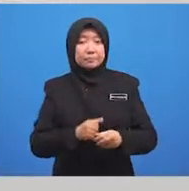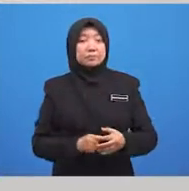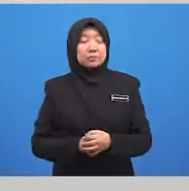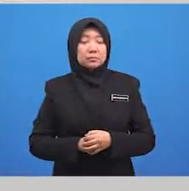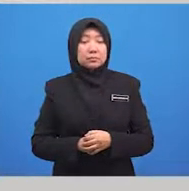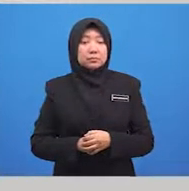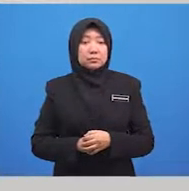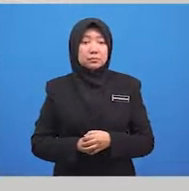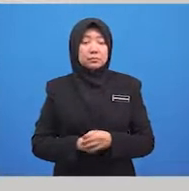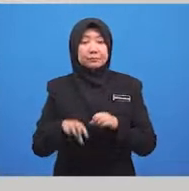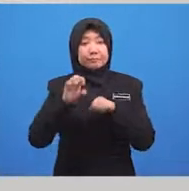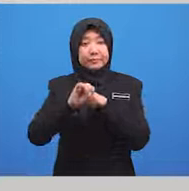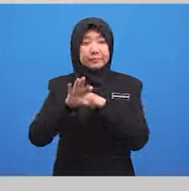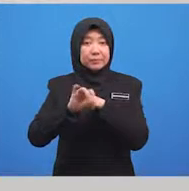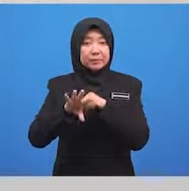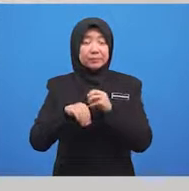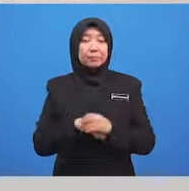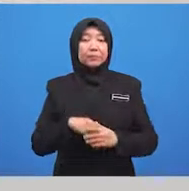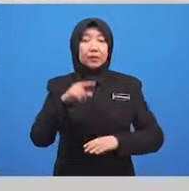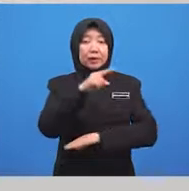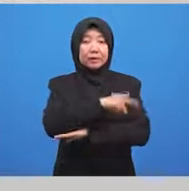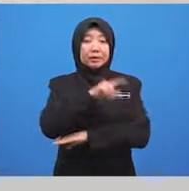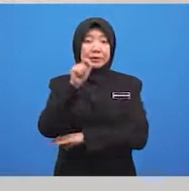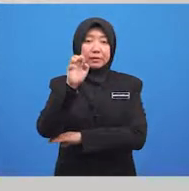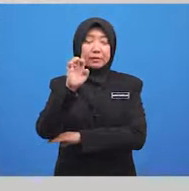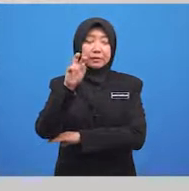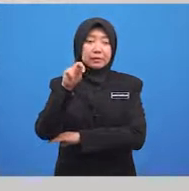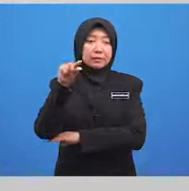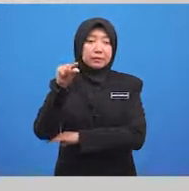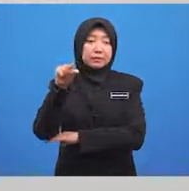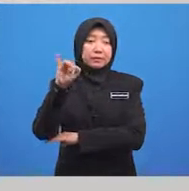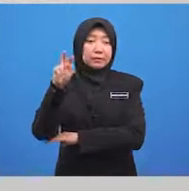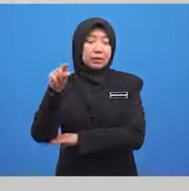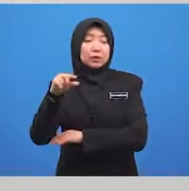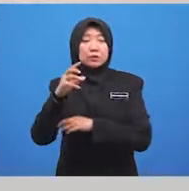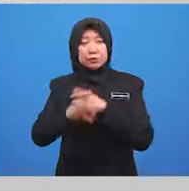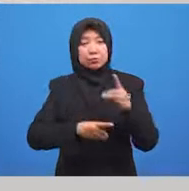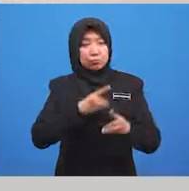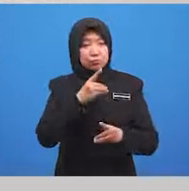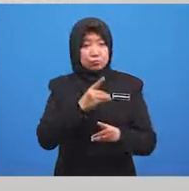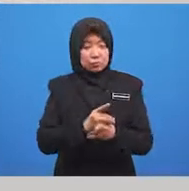Kempen seterusnya adalah Hari Tenggiling Sedunia. Menurut sumber World Penguin Day